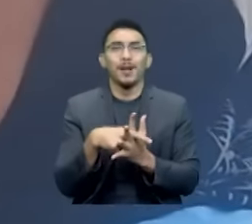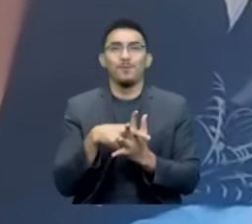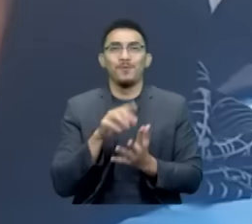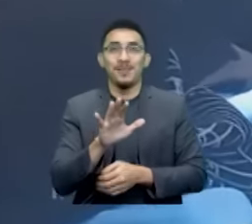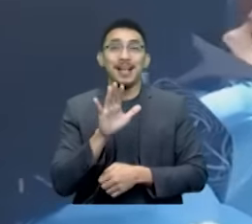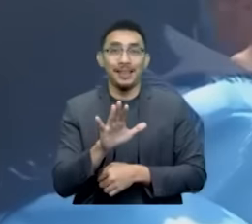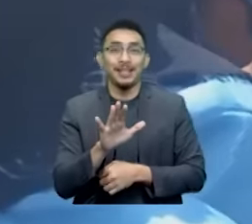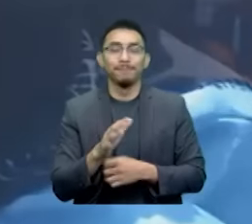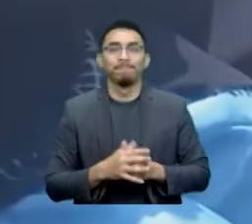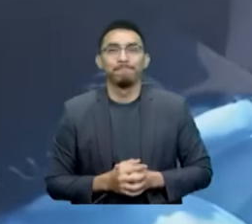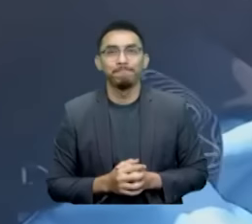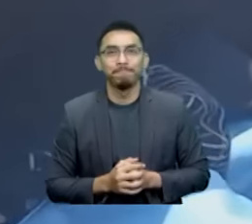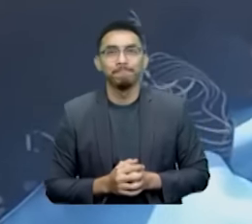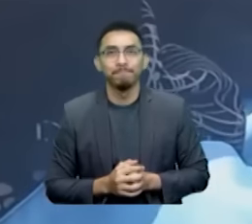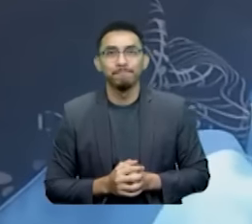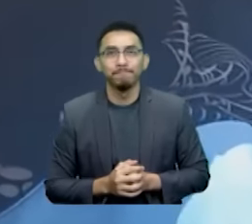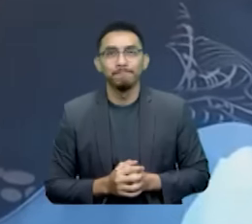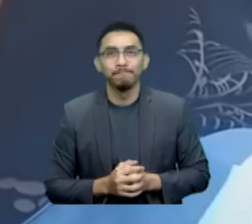nanti.